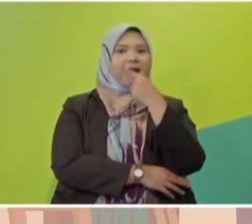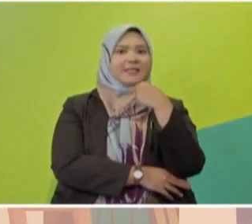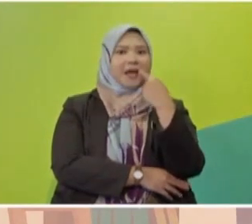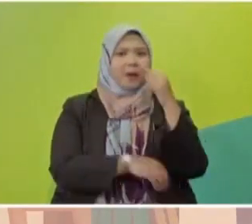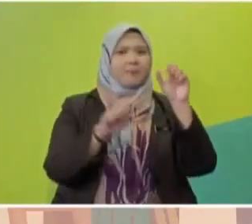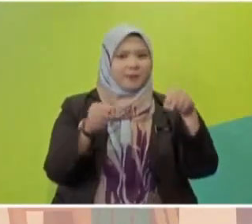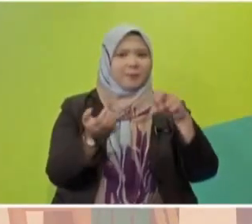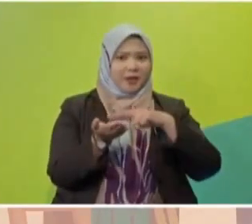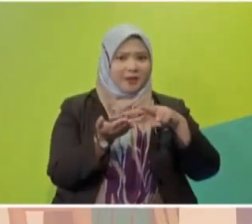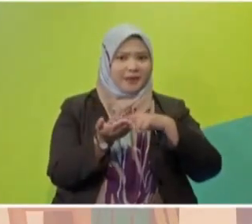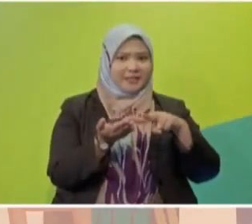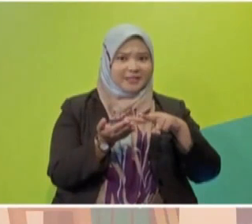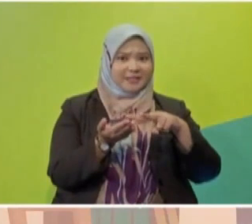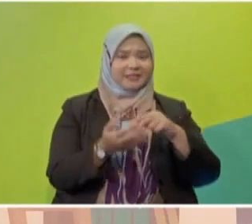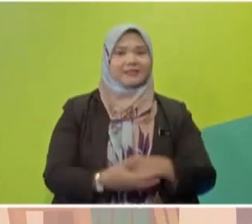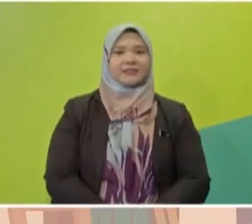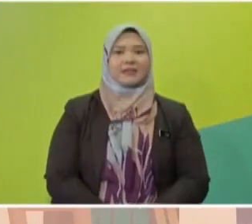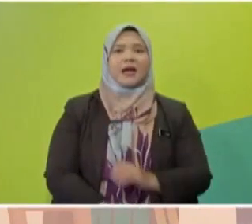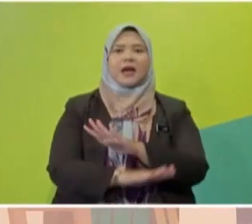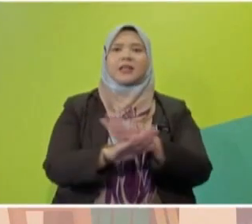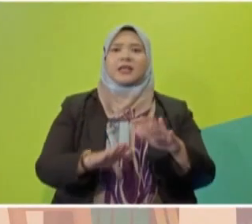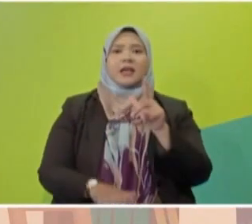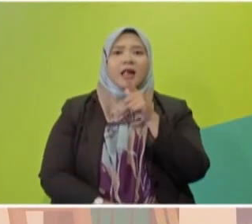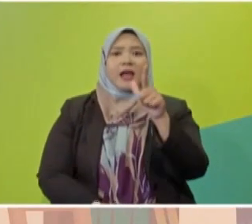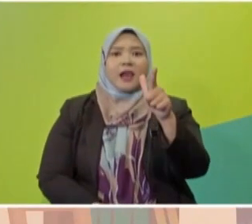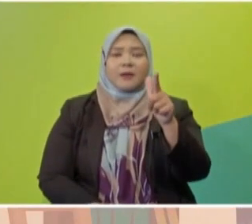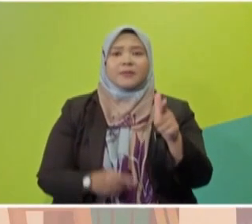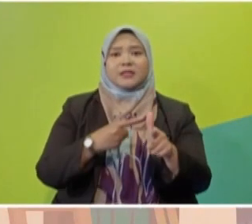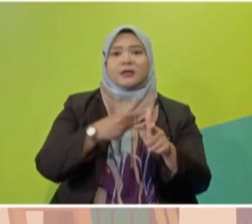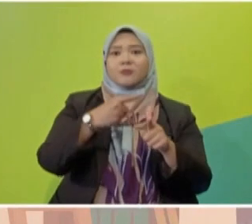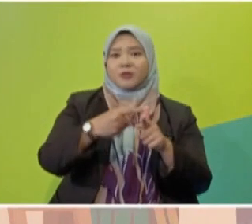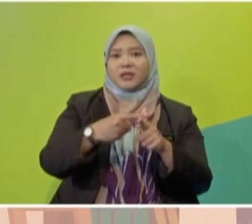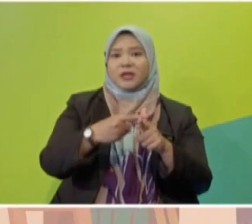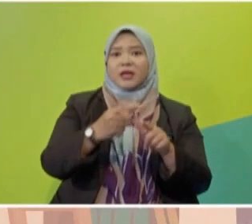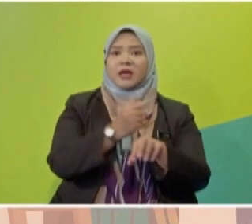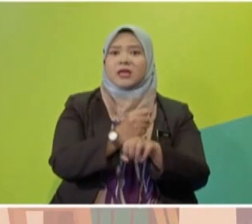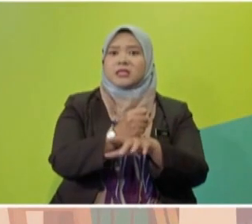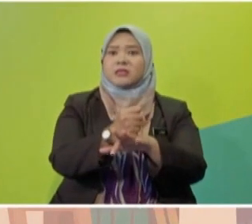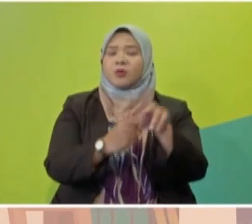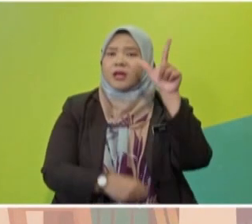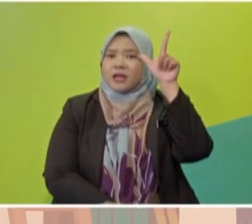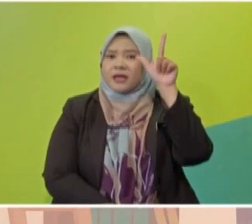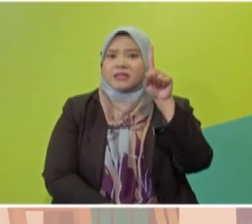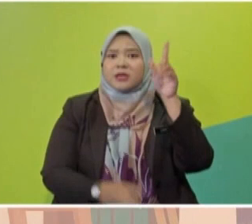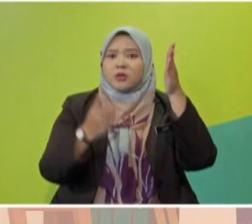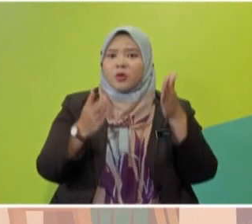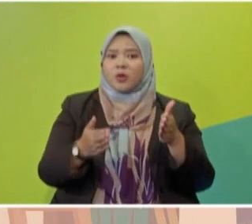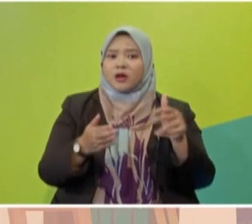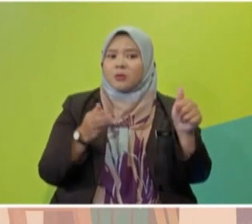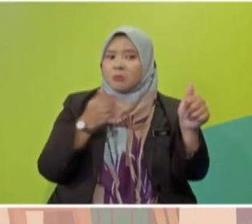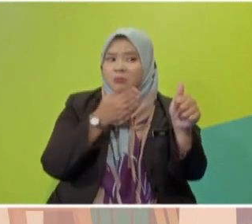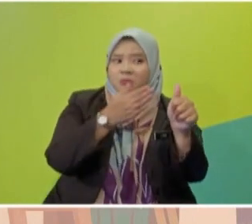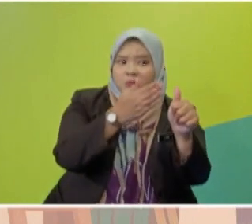K. Tidak lama kemudian, semua melihat seorang pemburu burung.